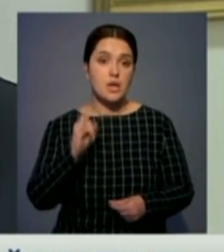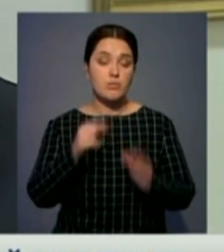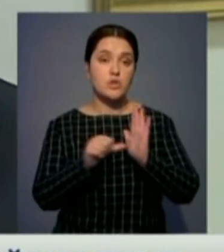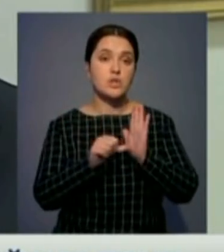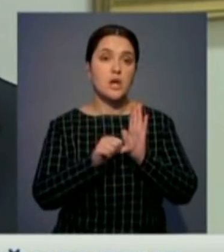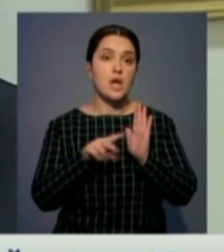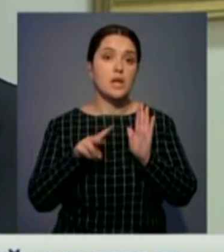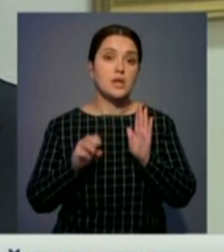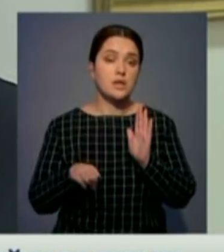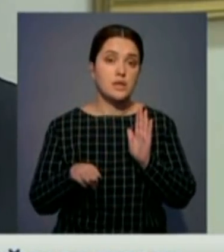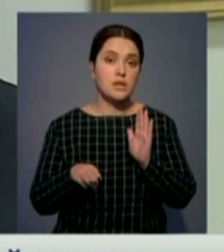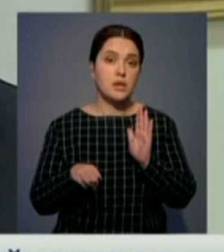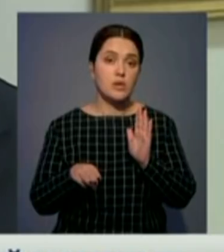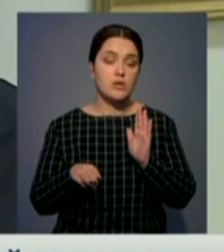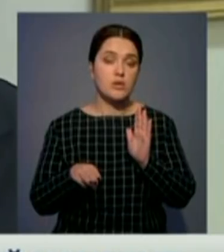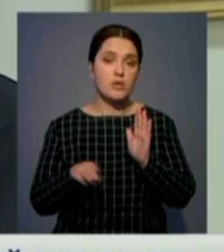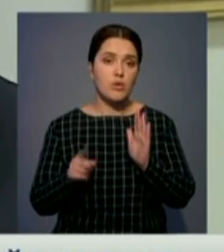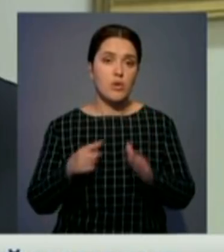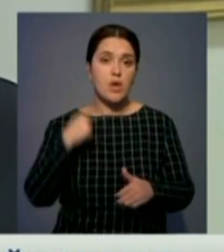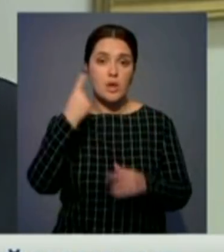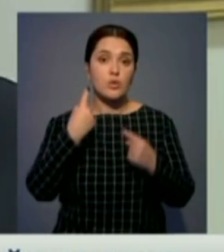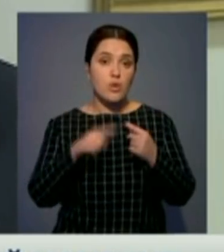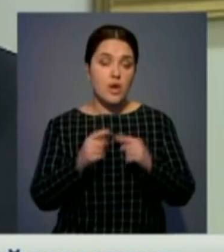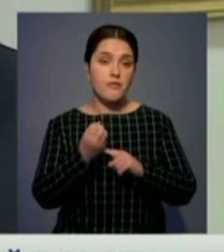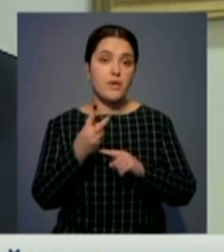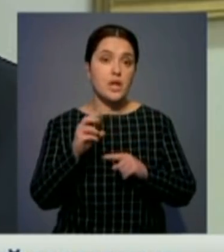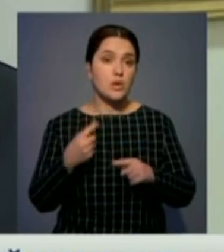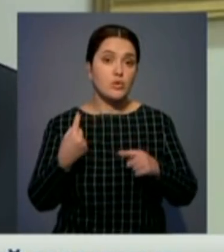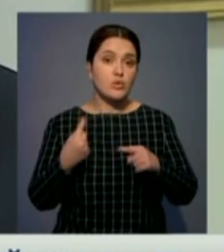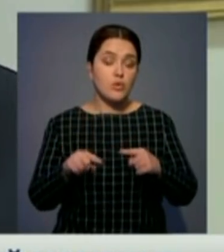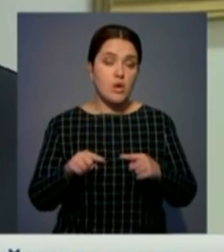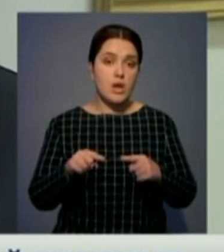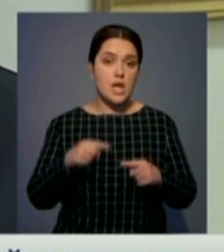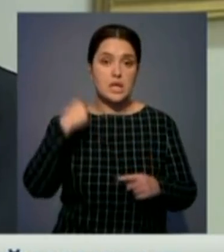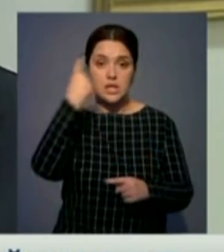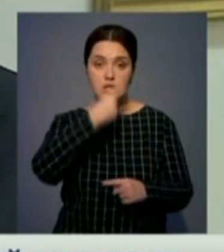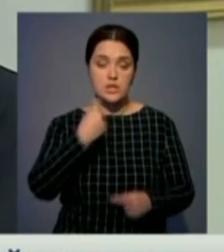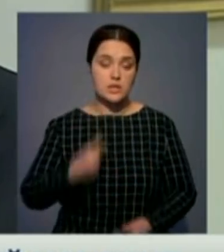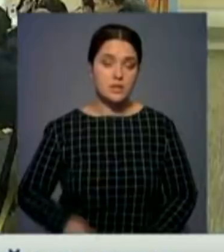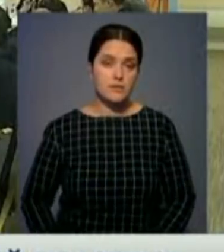лет – это одна личность, ребенок в 12 лет – это другая совершенно личность.